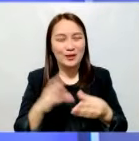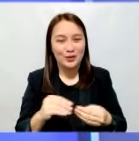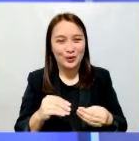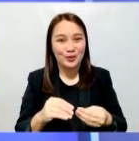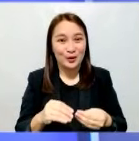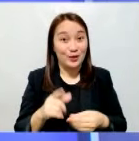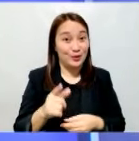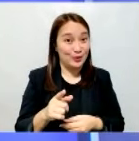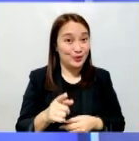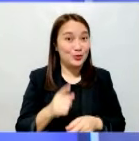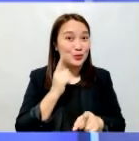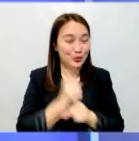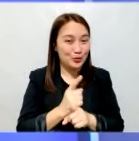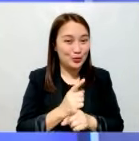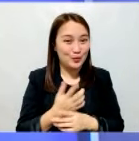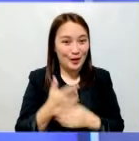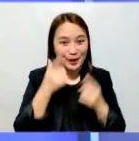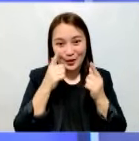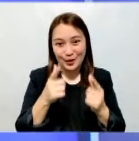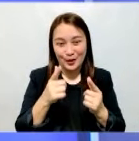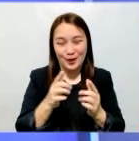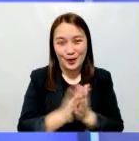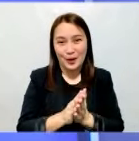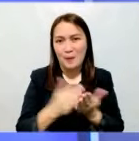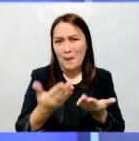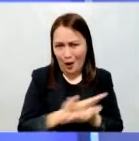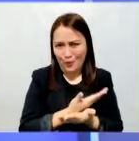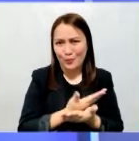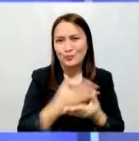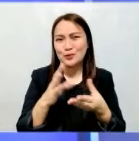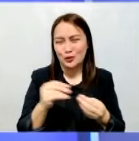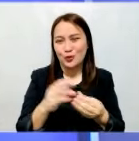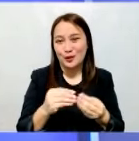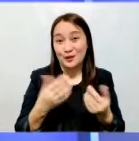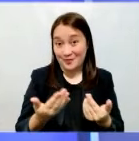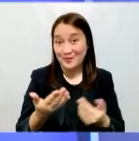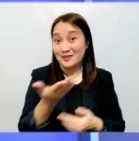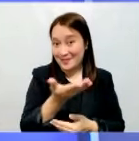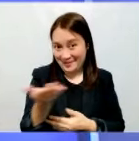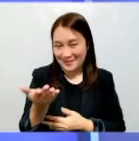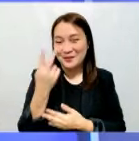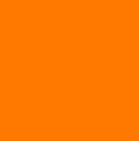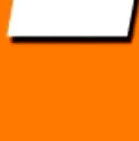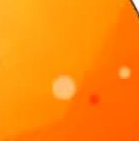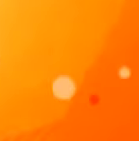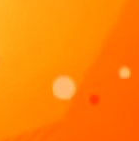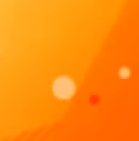aabangan. Ang mga buena mano sa mga istoryang yan, narito, panoorin natin.